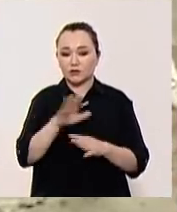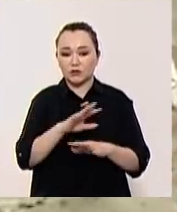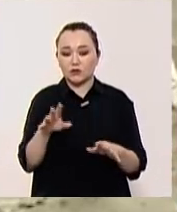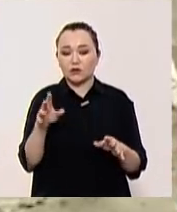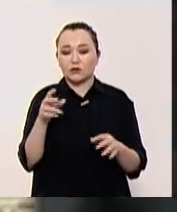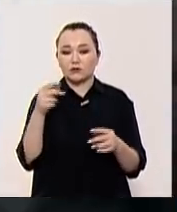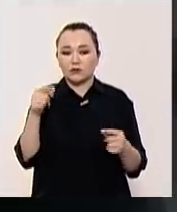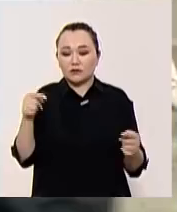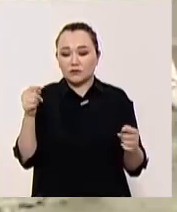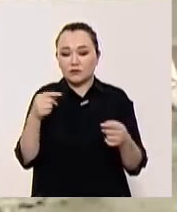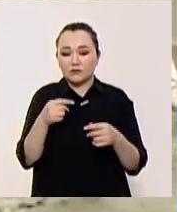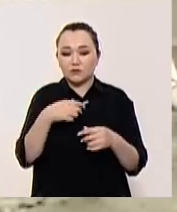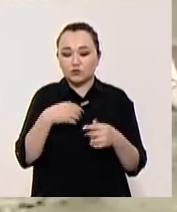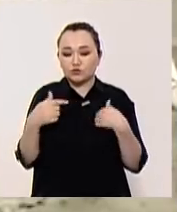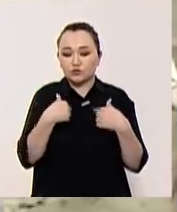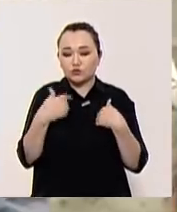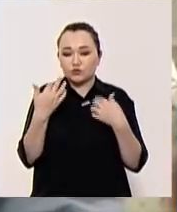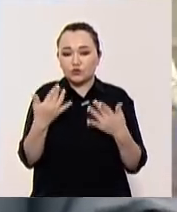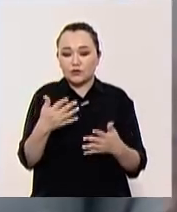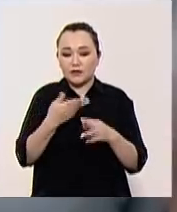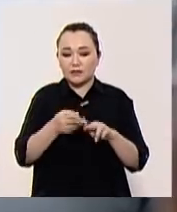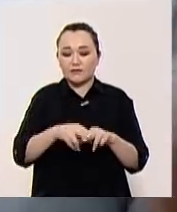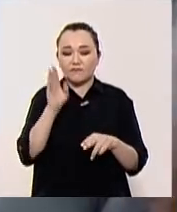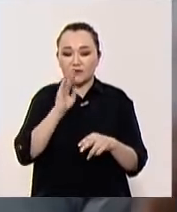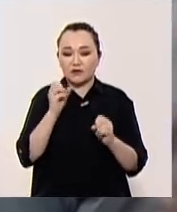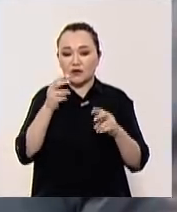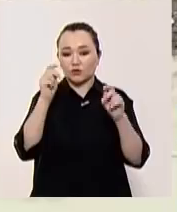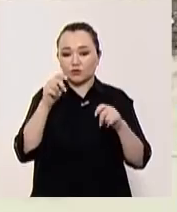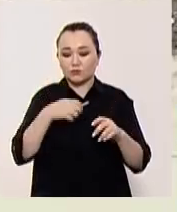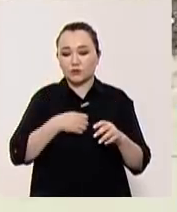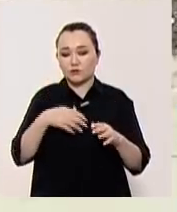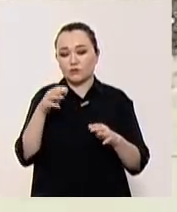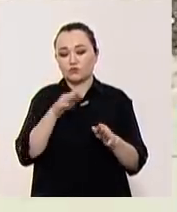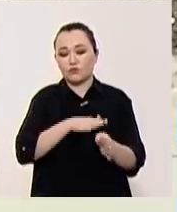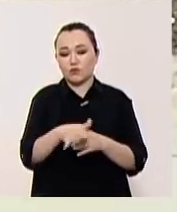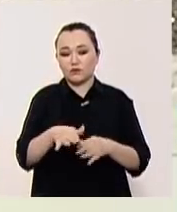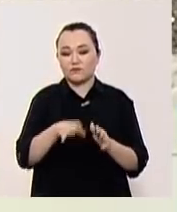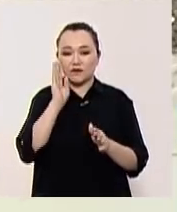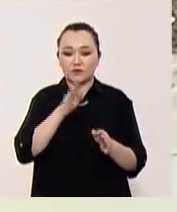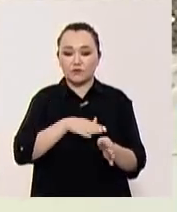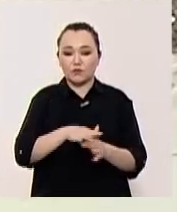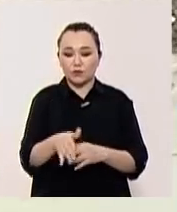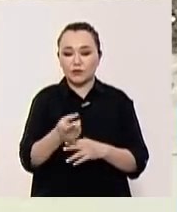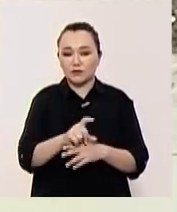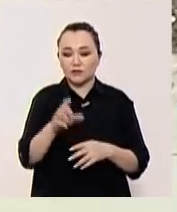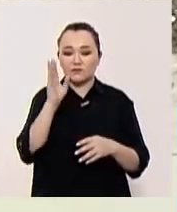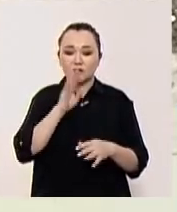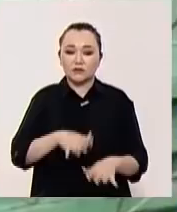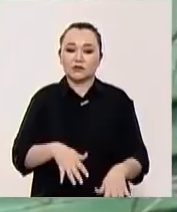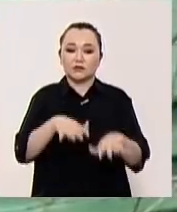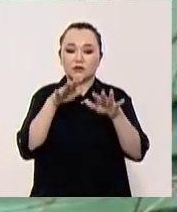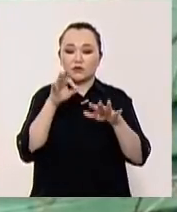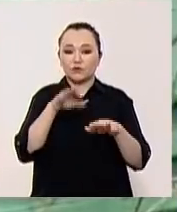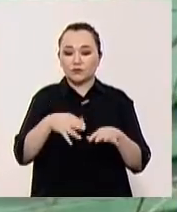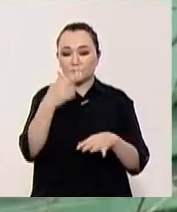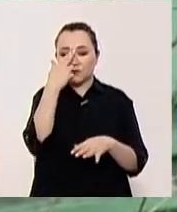годится? Мы уже замучились сколько лет с этой водой. Как дождь, так мы тонем. Әкімдік өкілдері жауын сайын су деңгейінің көтерілуі